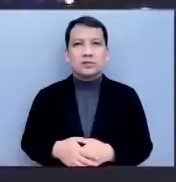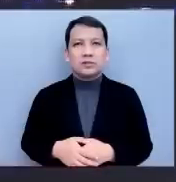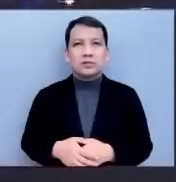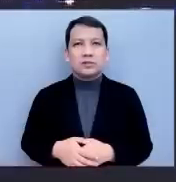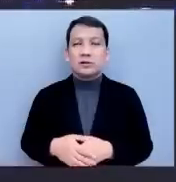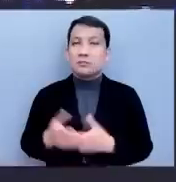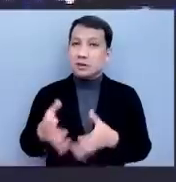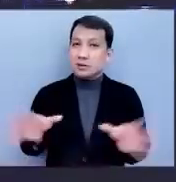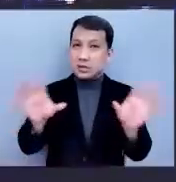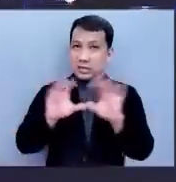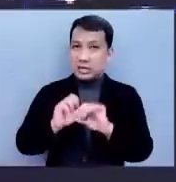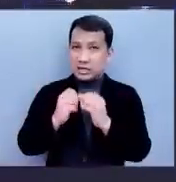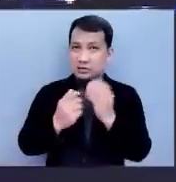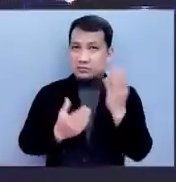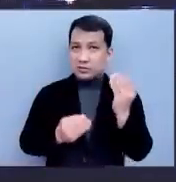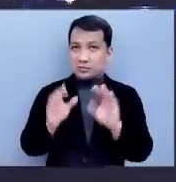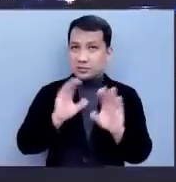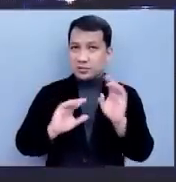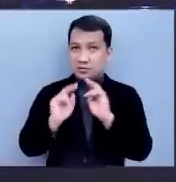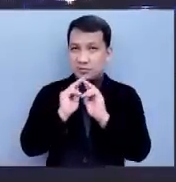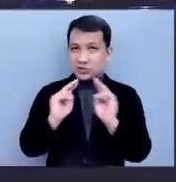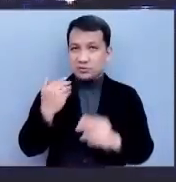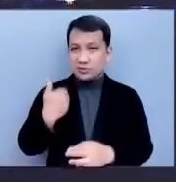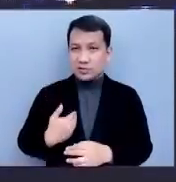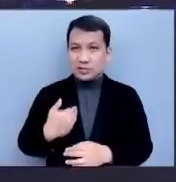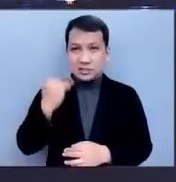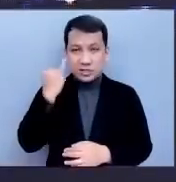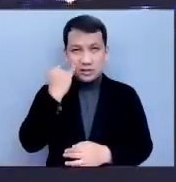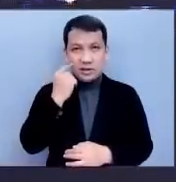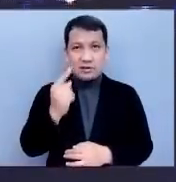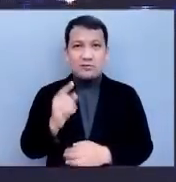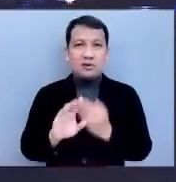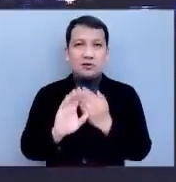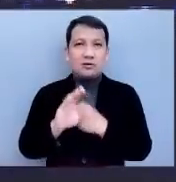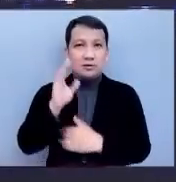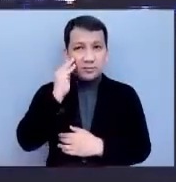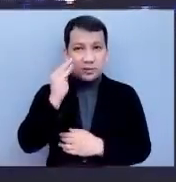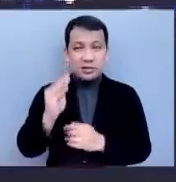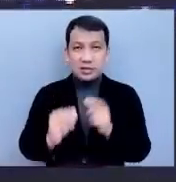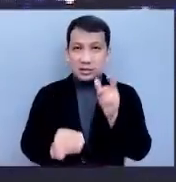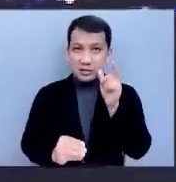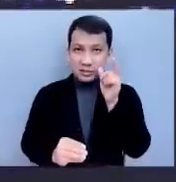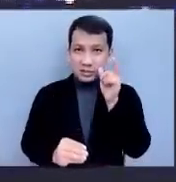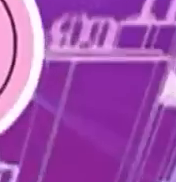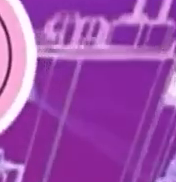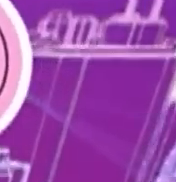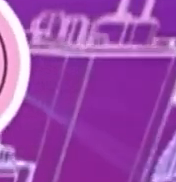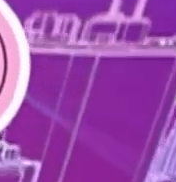Yan ang latest sa Showbiz Tonight. Ako si Jania Lipon, Bokman.